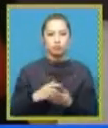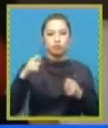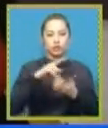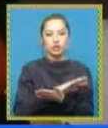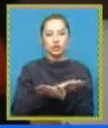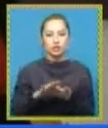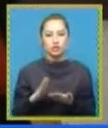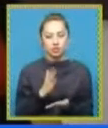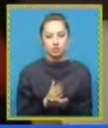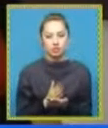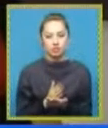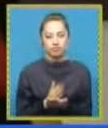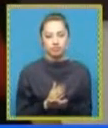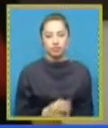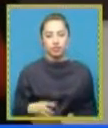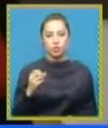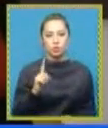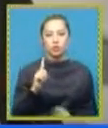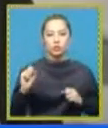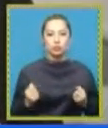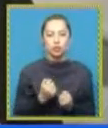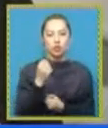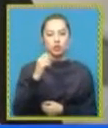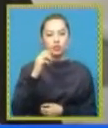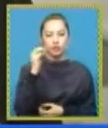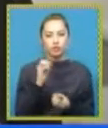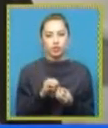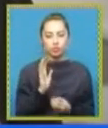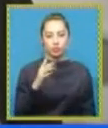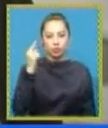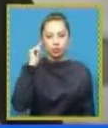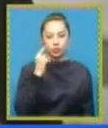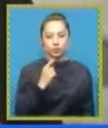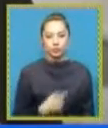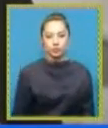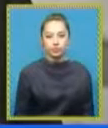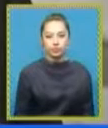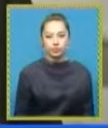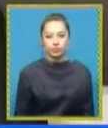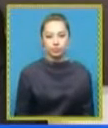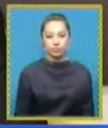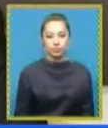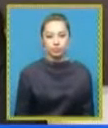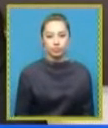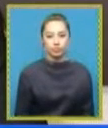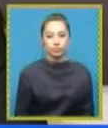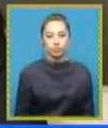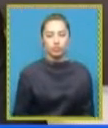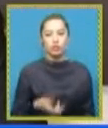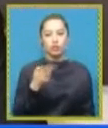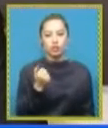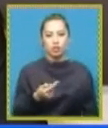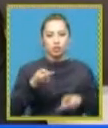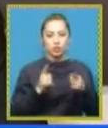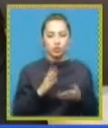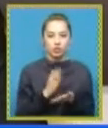келмейді. Елді мекендерде нендей шара қолдануда деген сұрағына басқарма басшысының жауабы мынау. Действительно, бар ондай елді